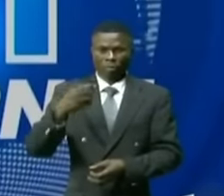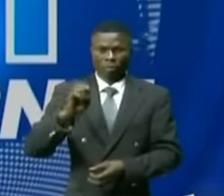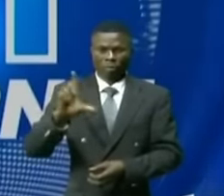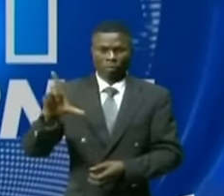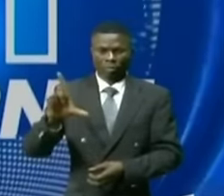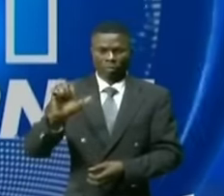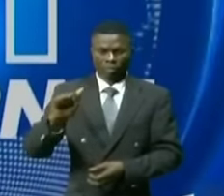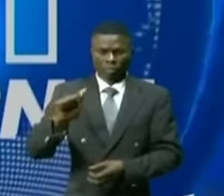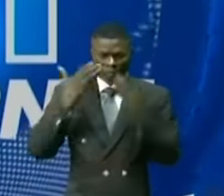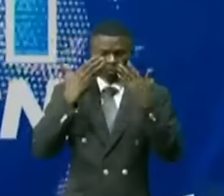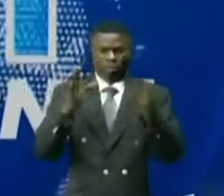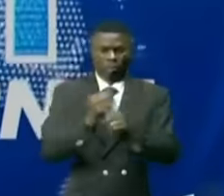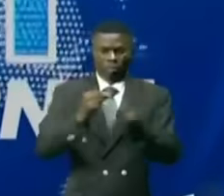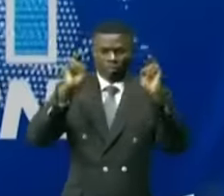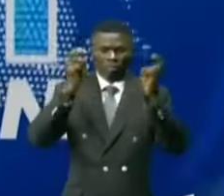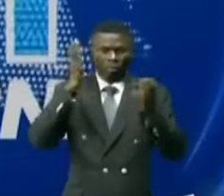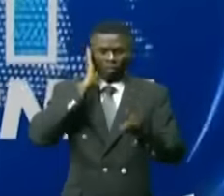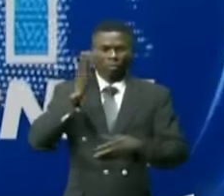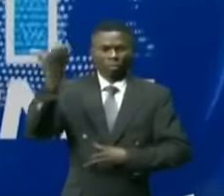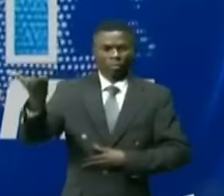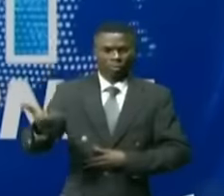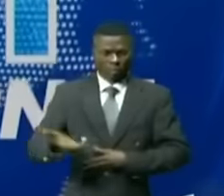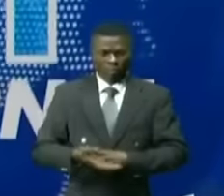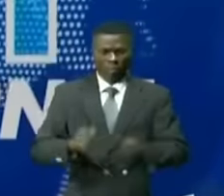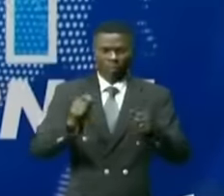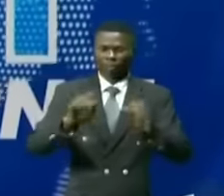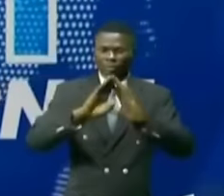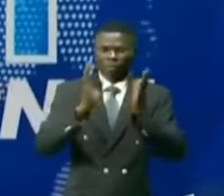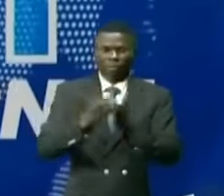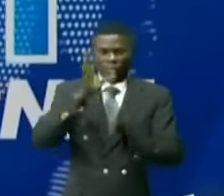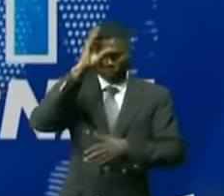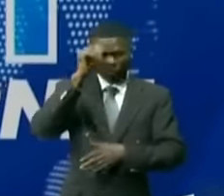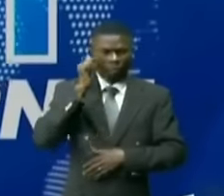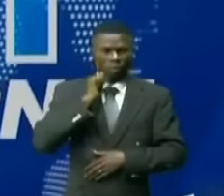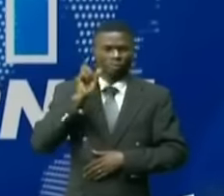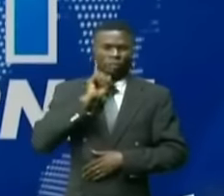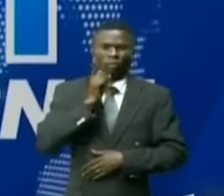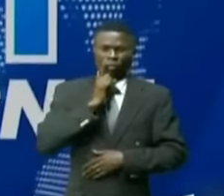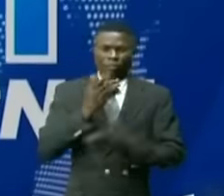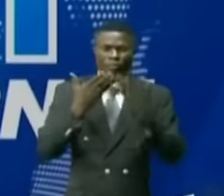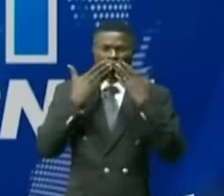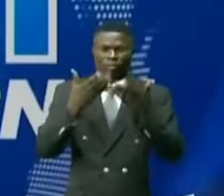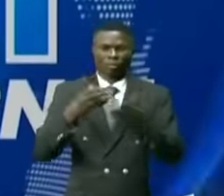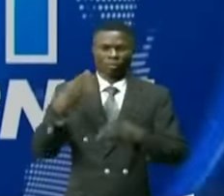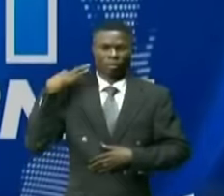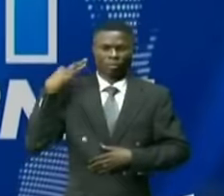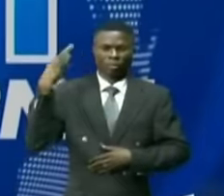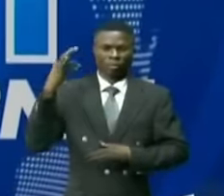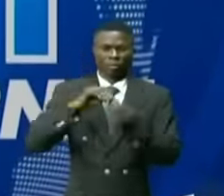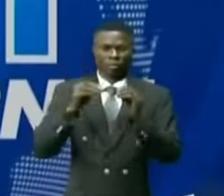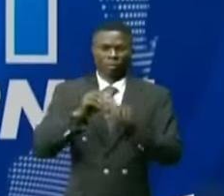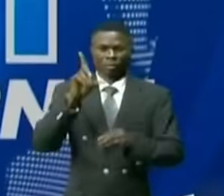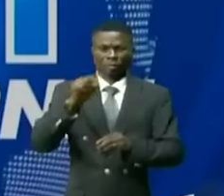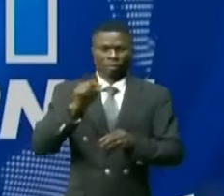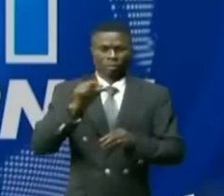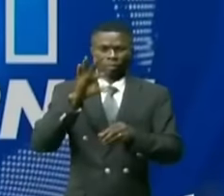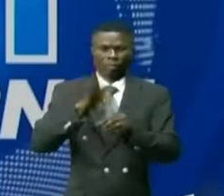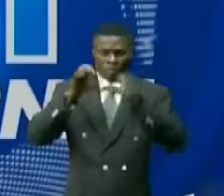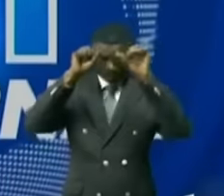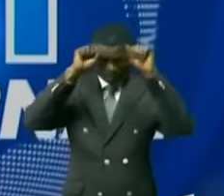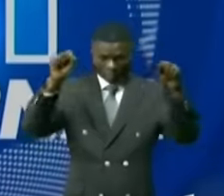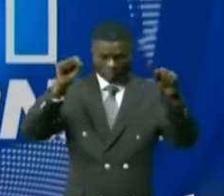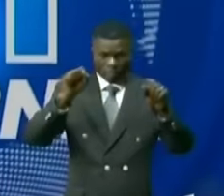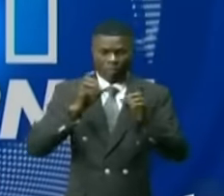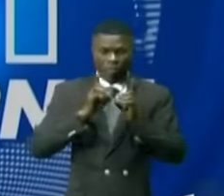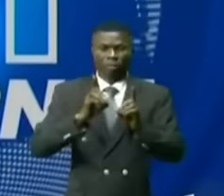le sommaire. Bonsoir et bienvenue à toutes et à tous. Le candidat numéro 20 à la présidentielle a tenu